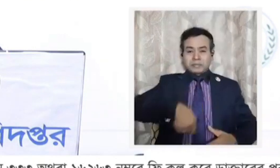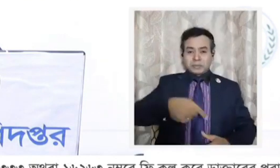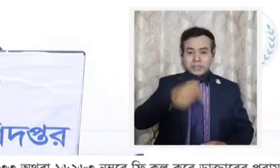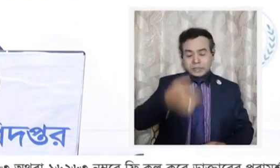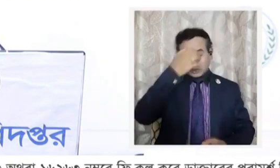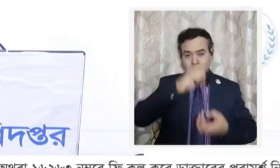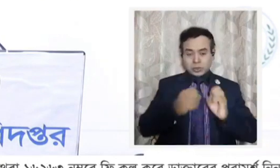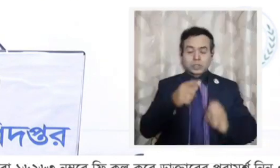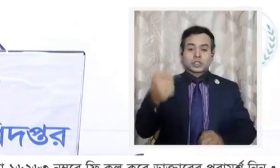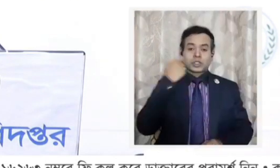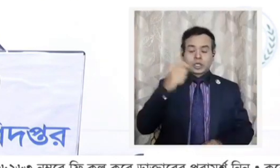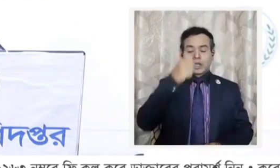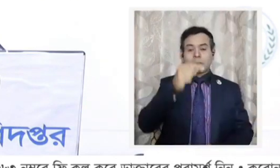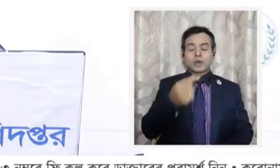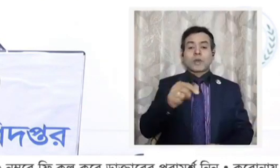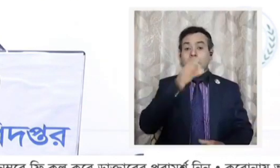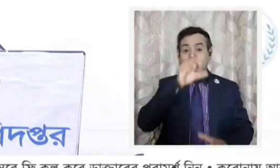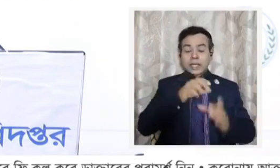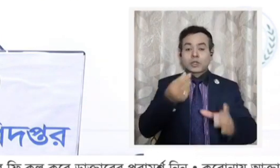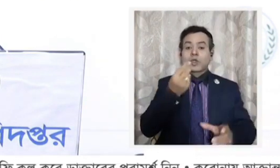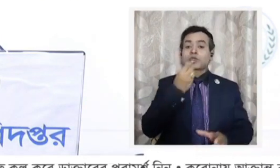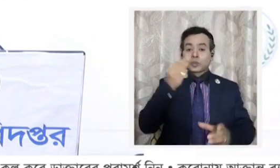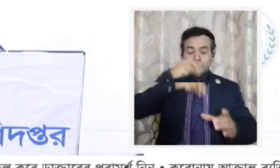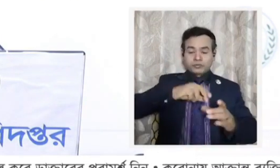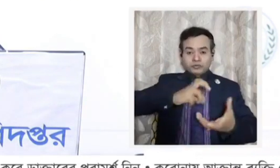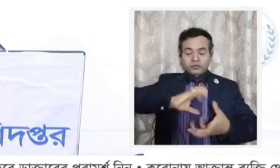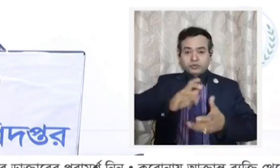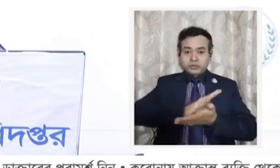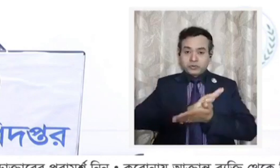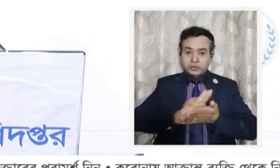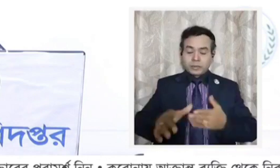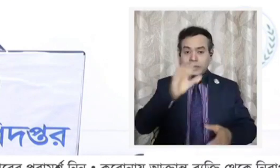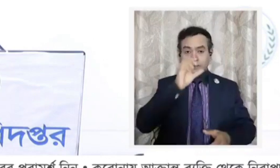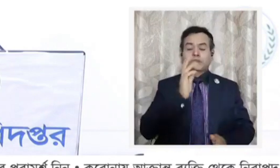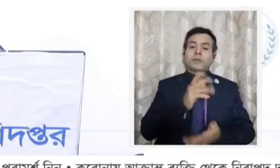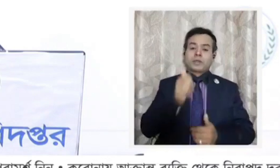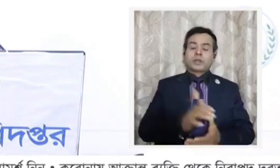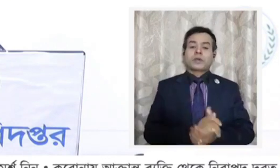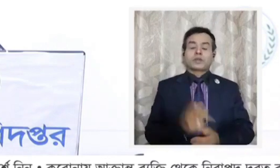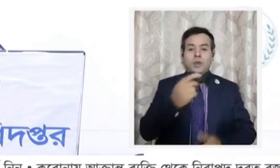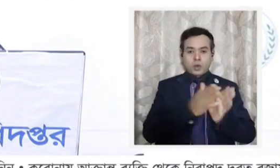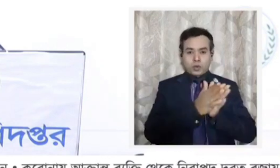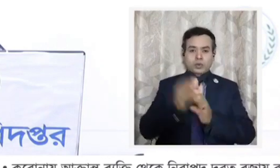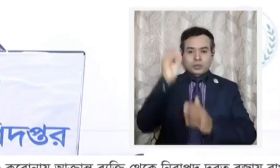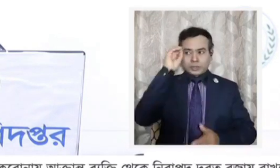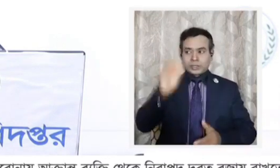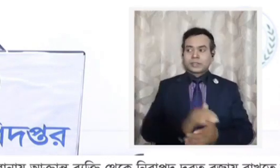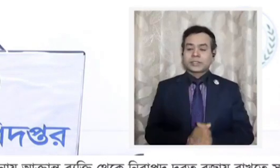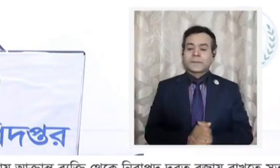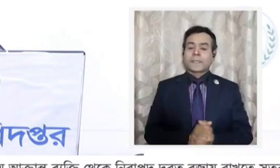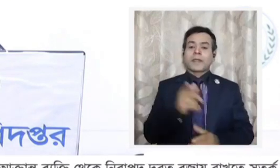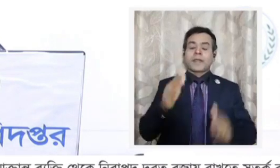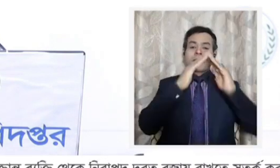ট্যাবলেট, সকল ধরনের ঔষধ সরবরাহ নিশ্চিত করা হয়েছে এবং করোনা ভাইরাস প্রতিরোধের জন্য স্বাস্থ্যবিধি